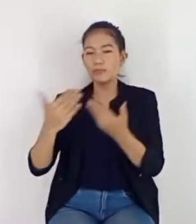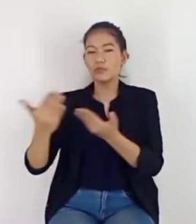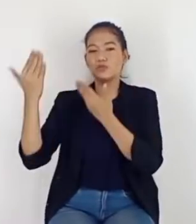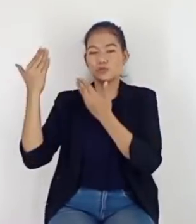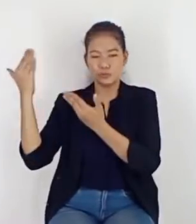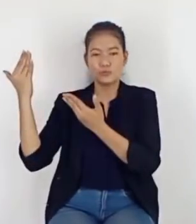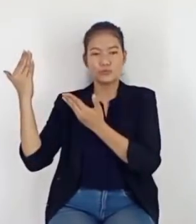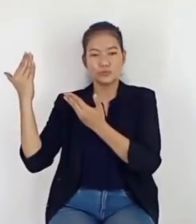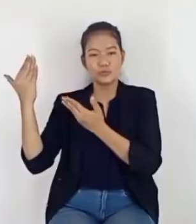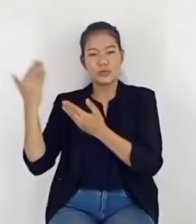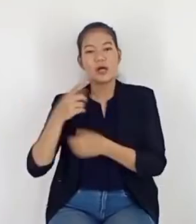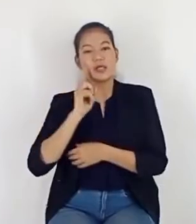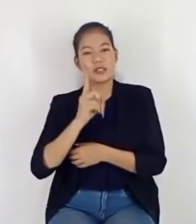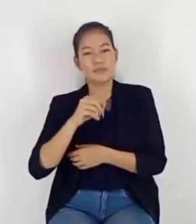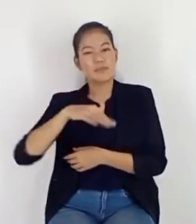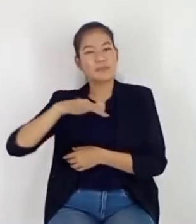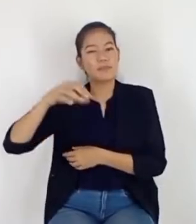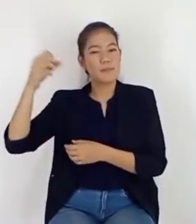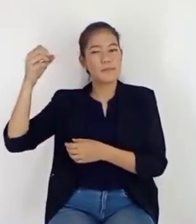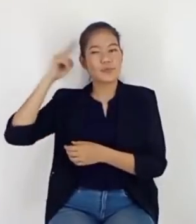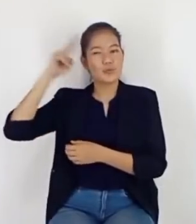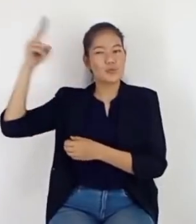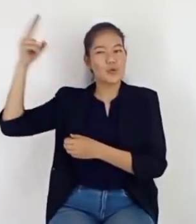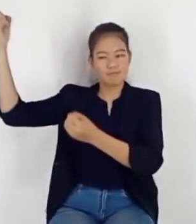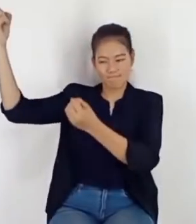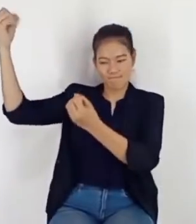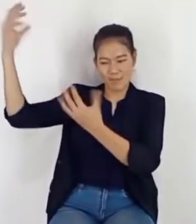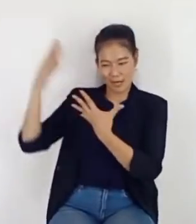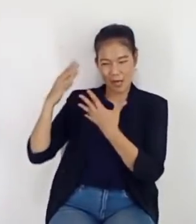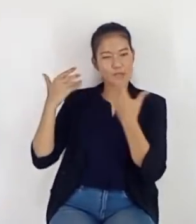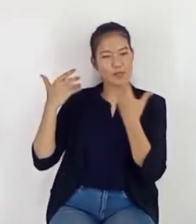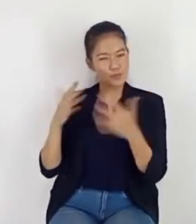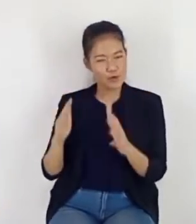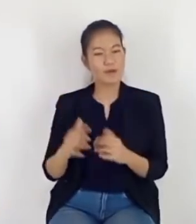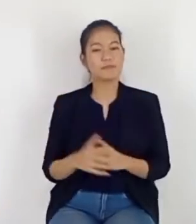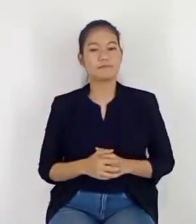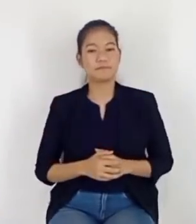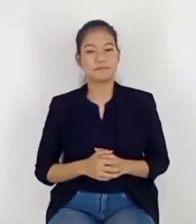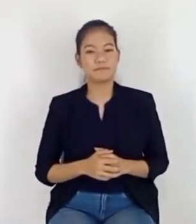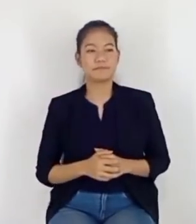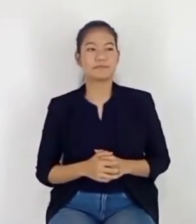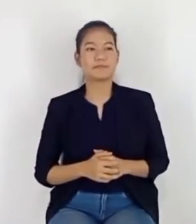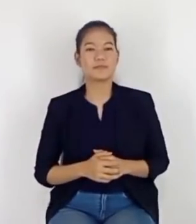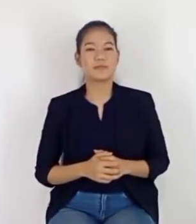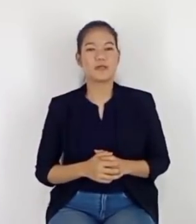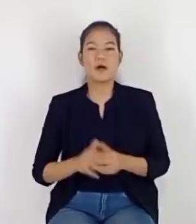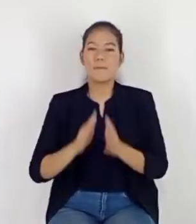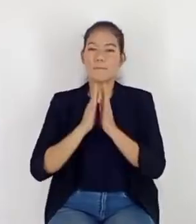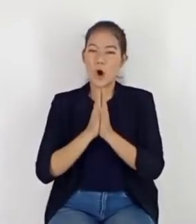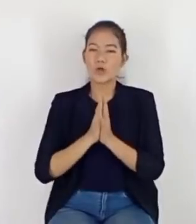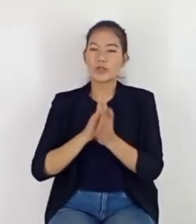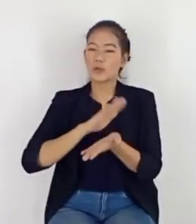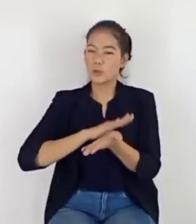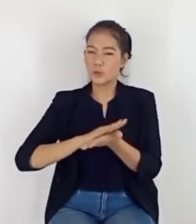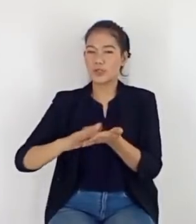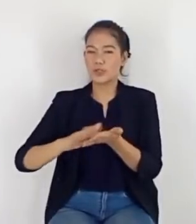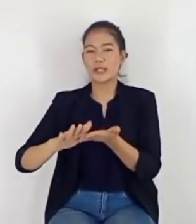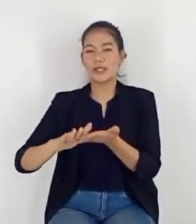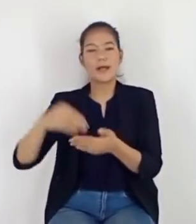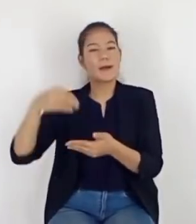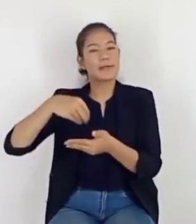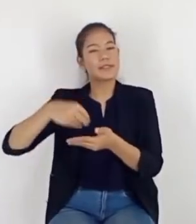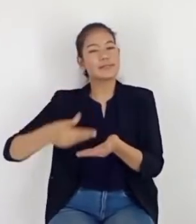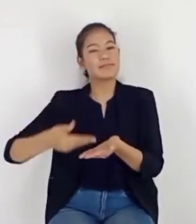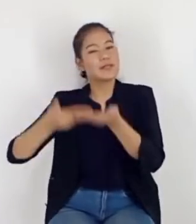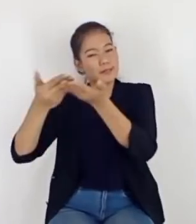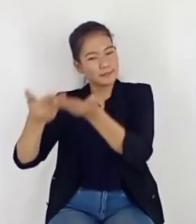kami atas semua berkat yang telah Engkau berikan kepada kami. Kuduskanlah dan terimalah persembahan